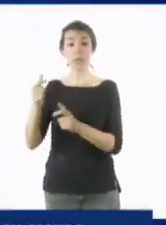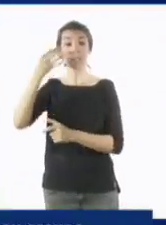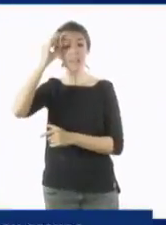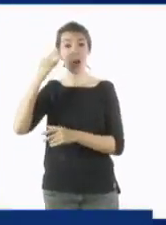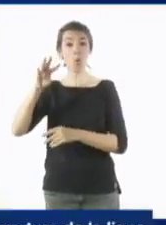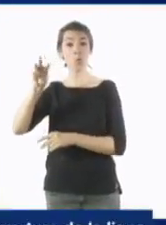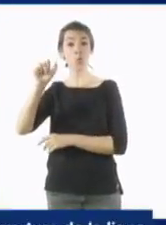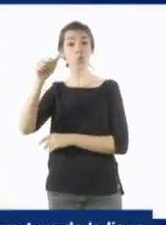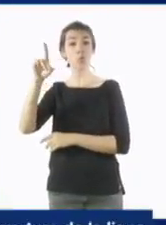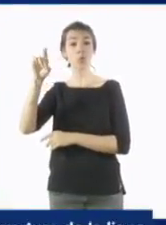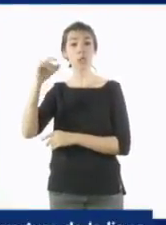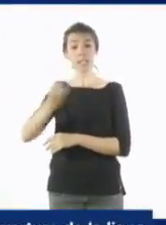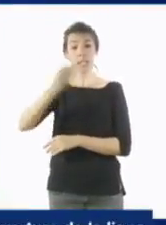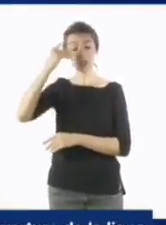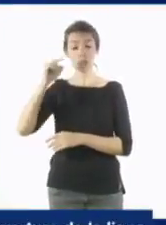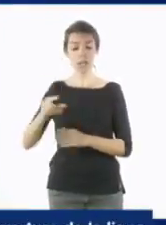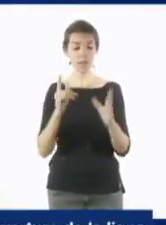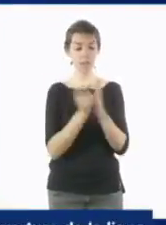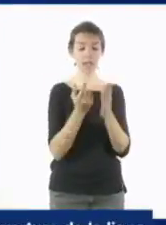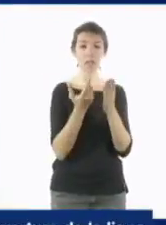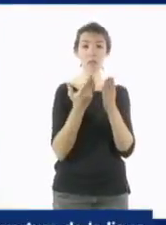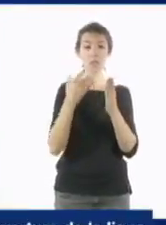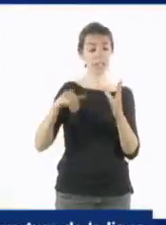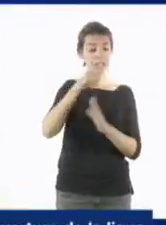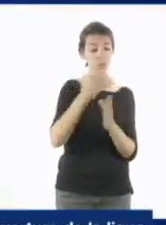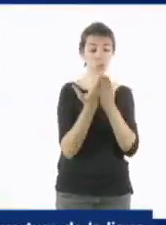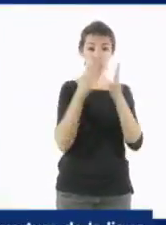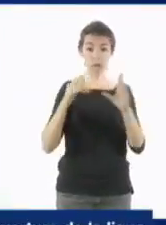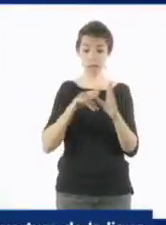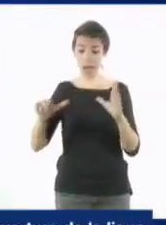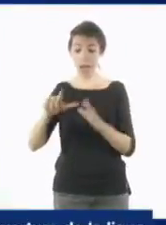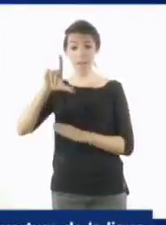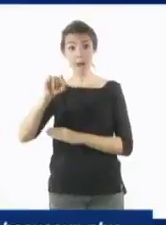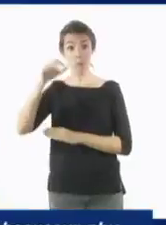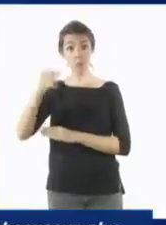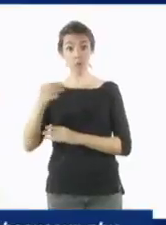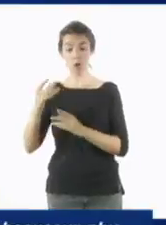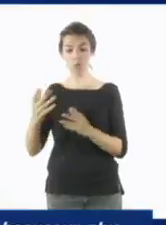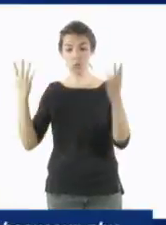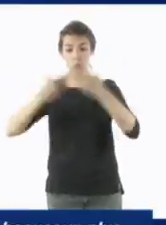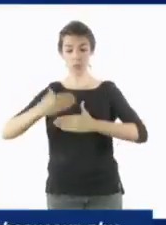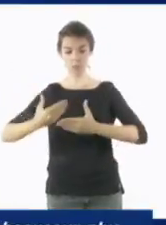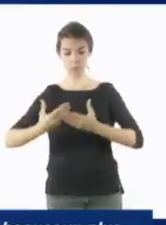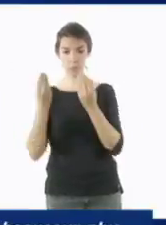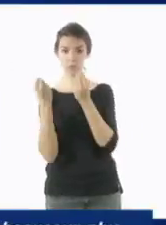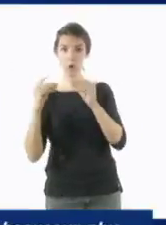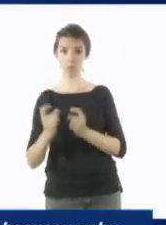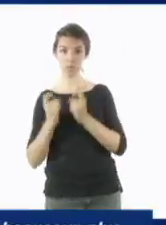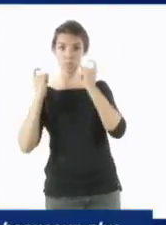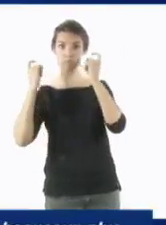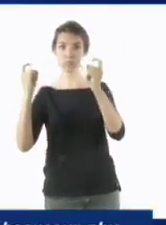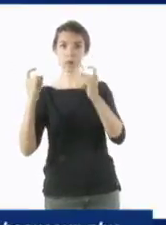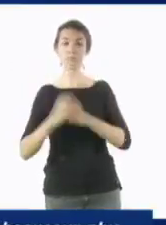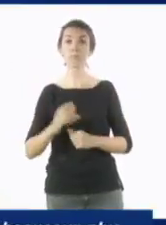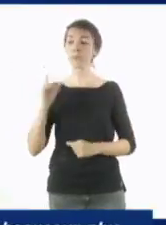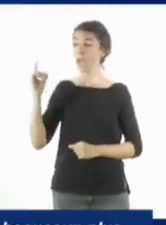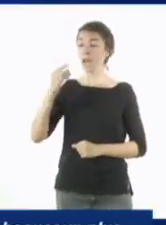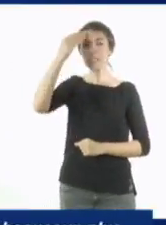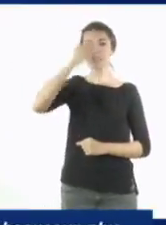Calédonie, ils vendent 20% de nuités en plus depuis l'ouverture de la ligne. On sait que les vols directs ont un effet beaucoup plus